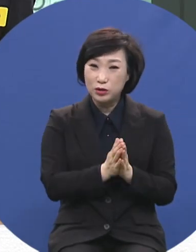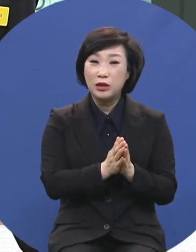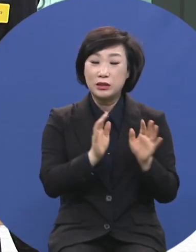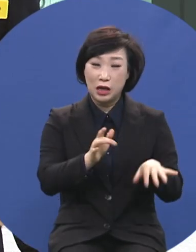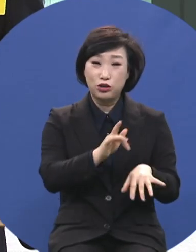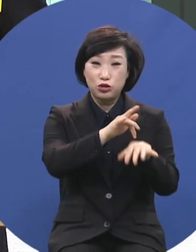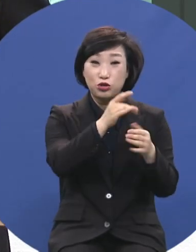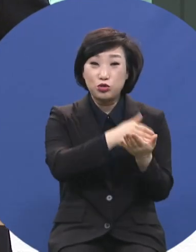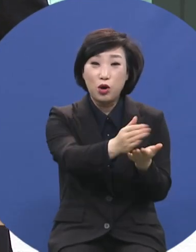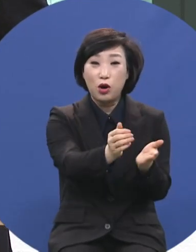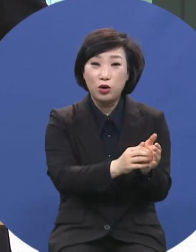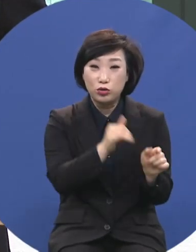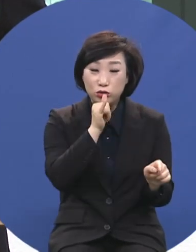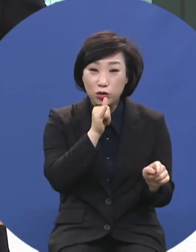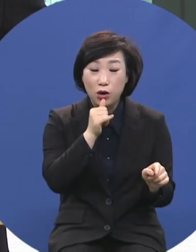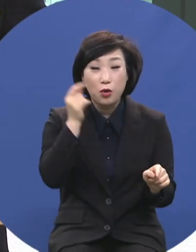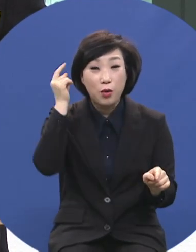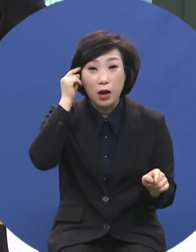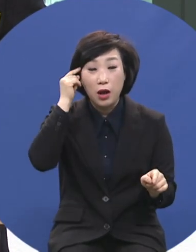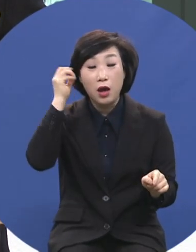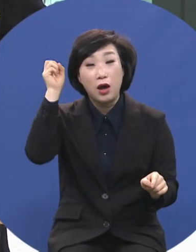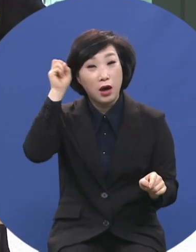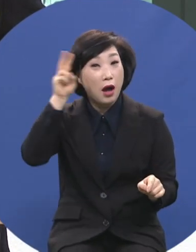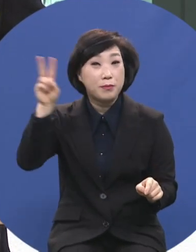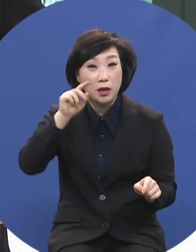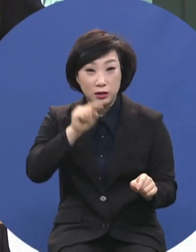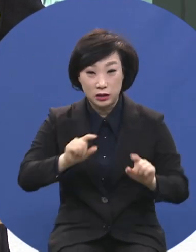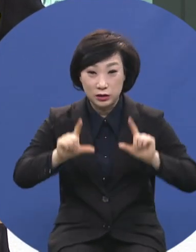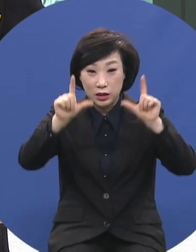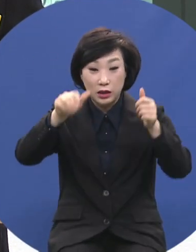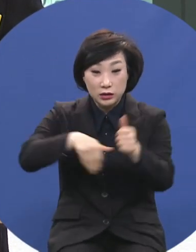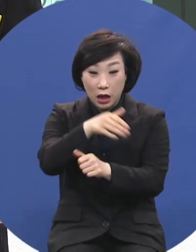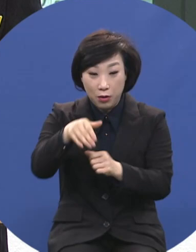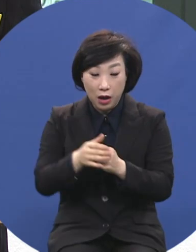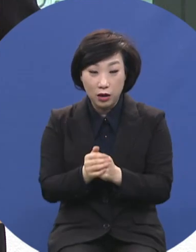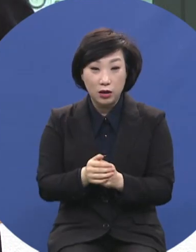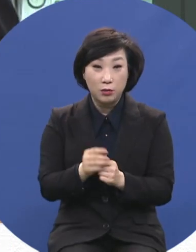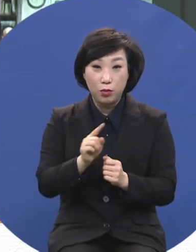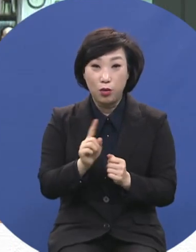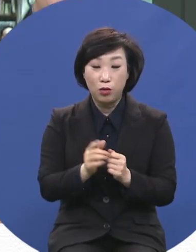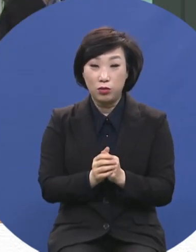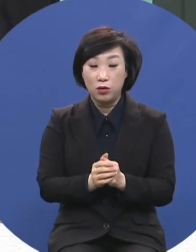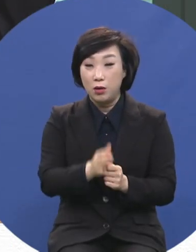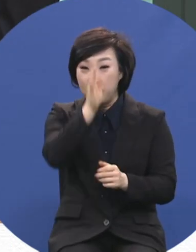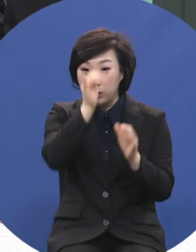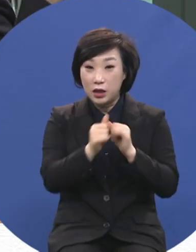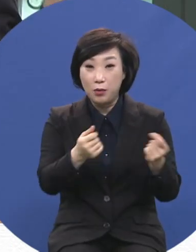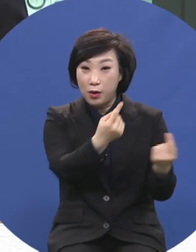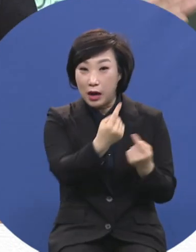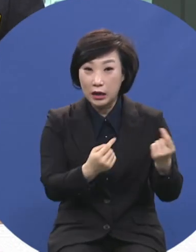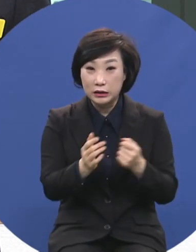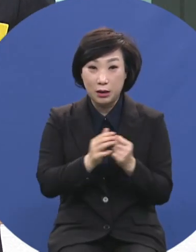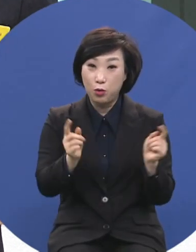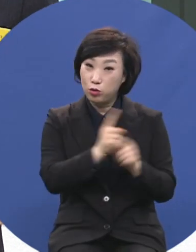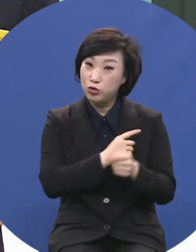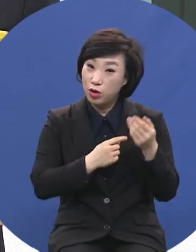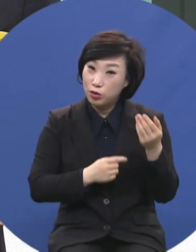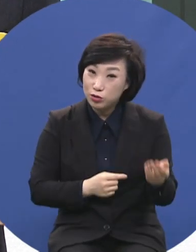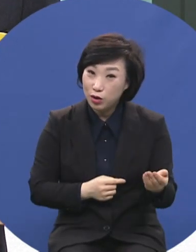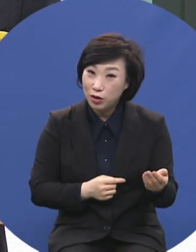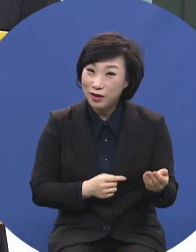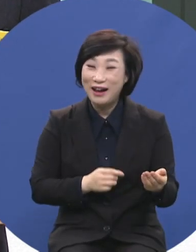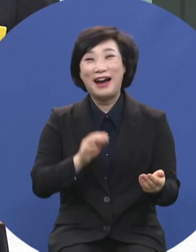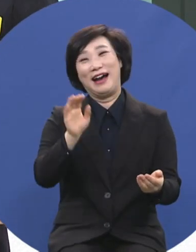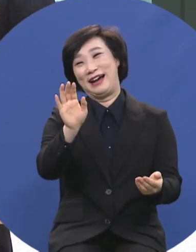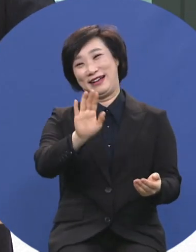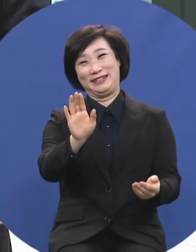것은 그냥 갑작스럽게 그날 상황이 그래서 병자가 왔기 때문에 고쳐졌다라는